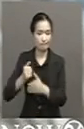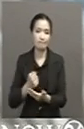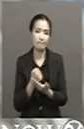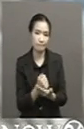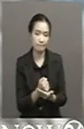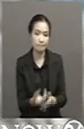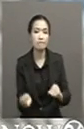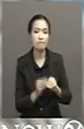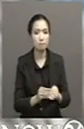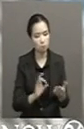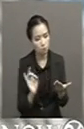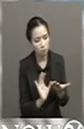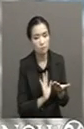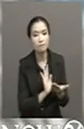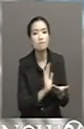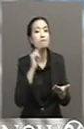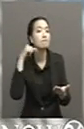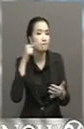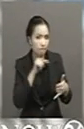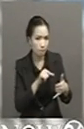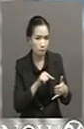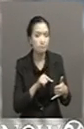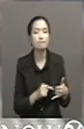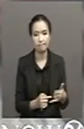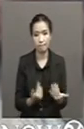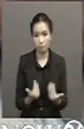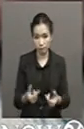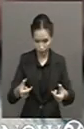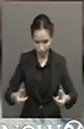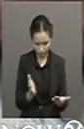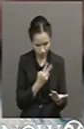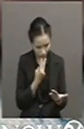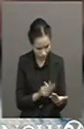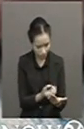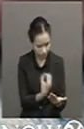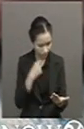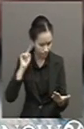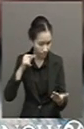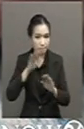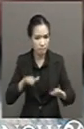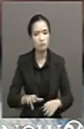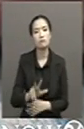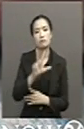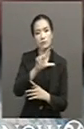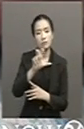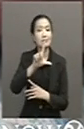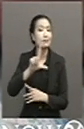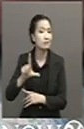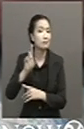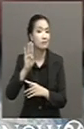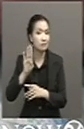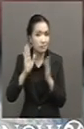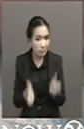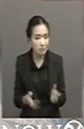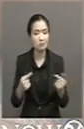ที่ต้องเลี้ยงดูลูกจากรายงานมีผู้หญิงรวมทั้งเด็กด้วยนะครับสูงถึง300ล้านคนใน